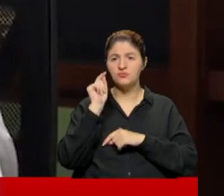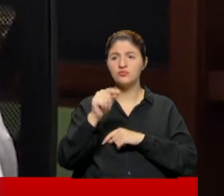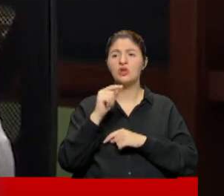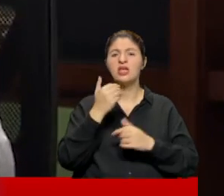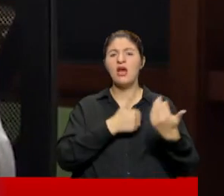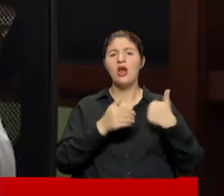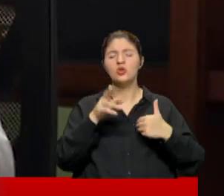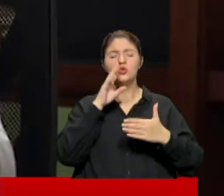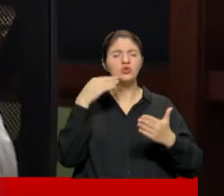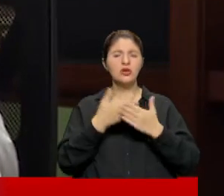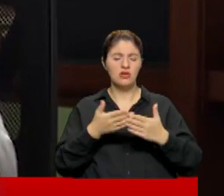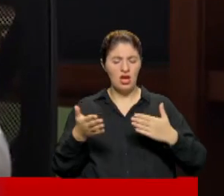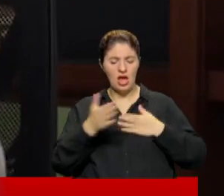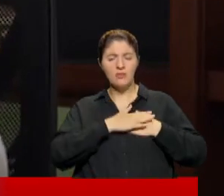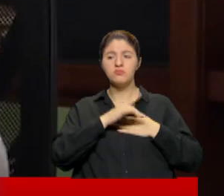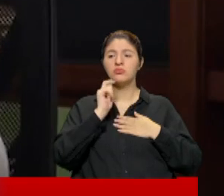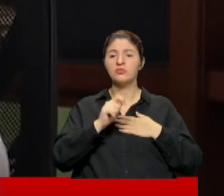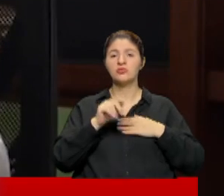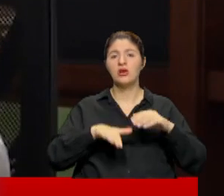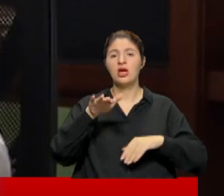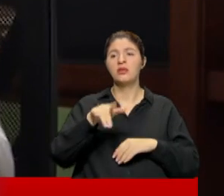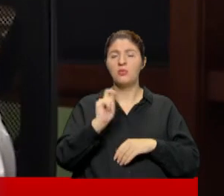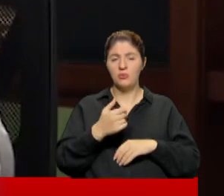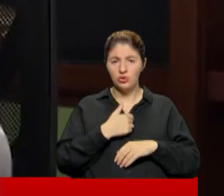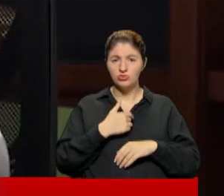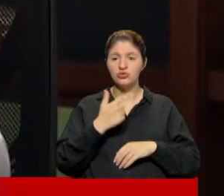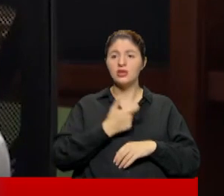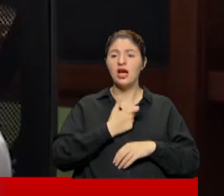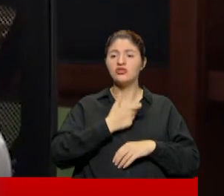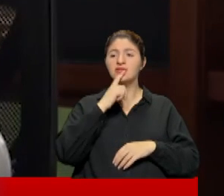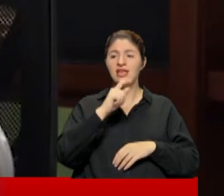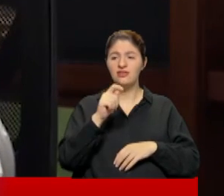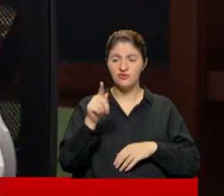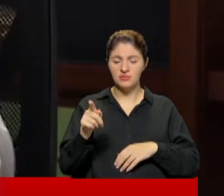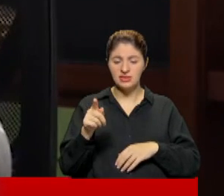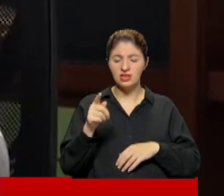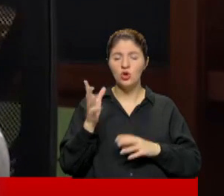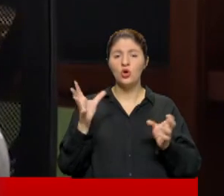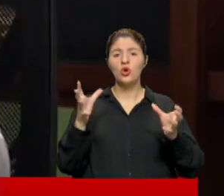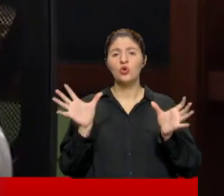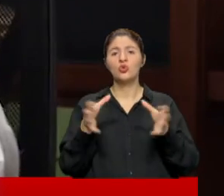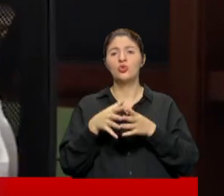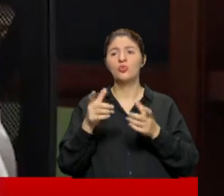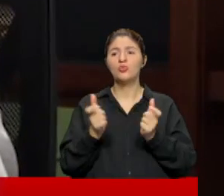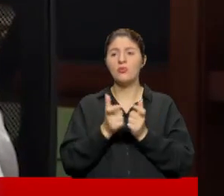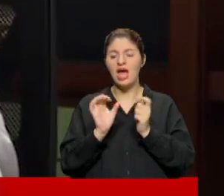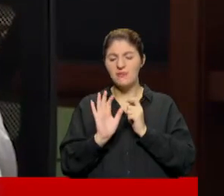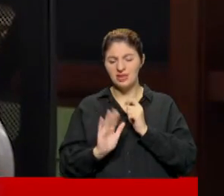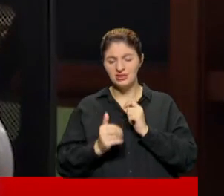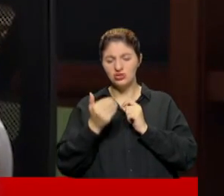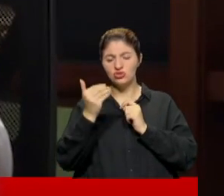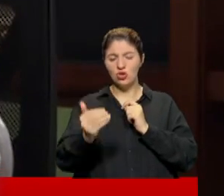yarayı sonsuza kadar kapatacak adımı atıyoruz kanun teklifimizi grup toplantımız hemen